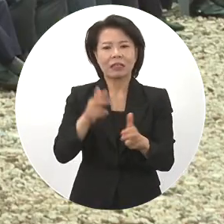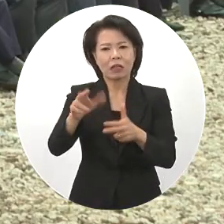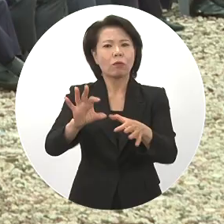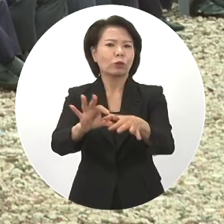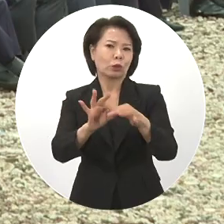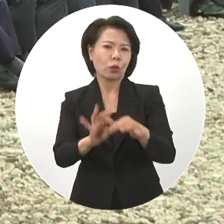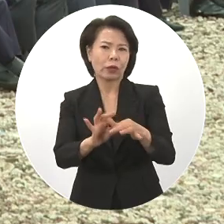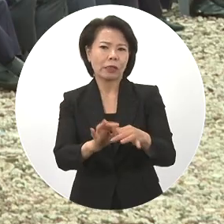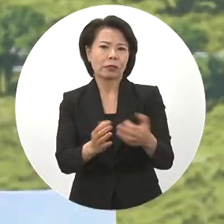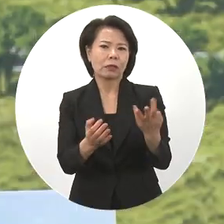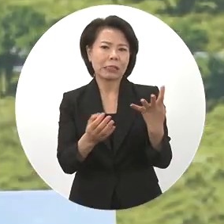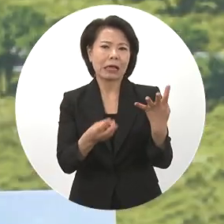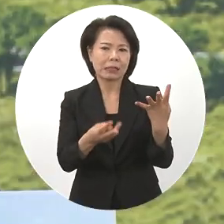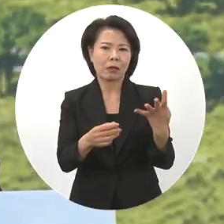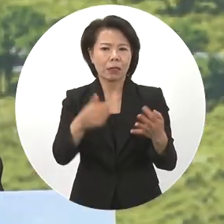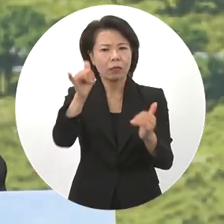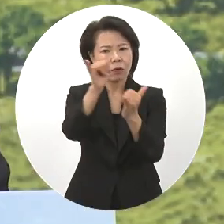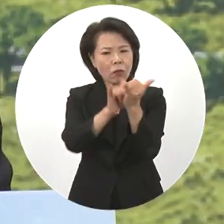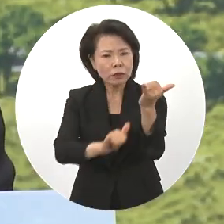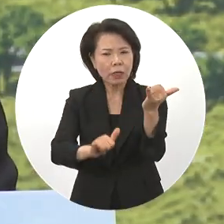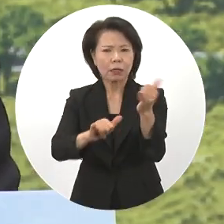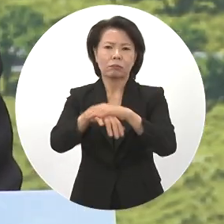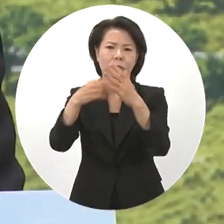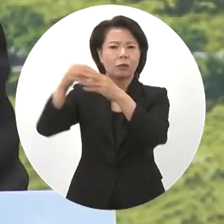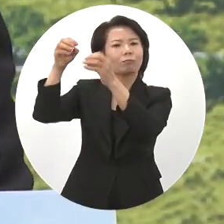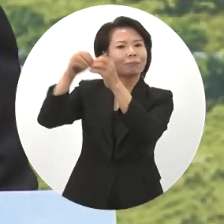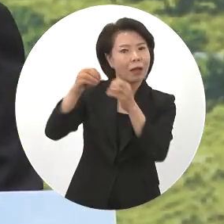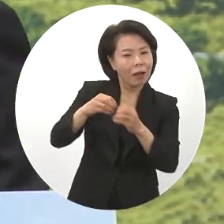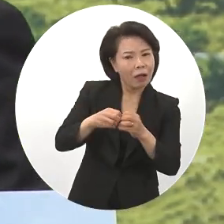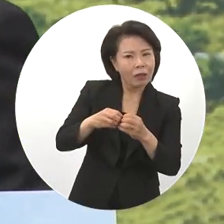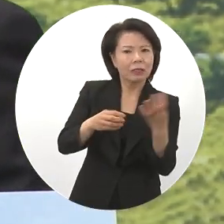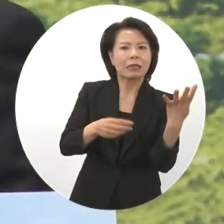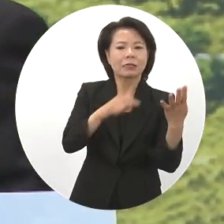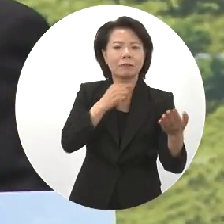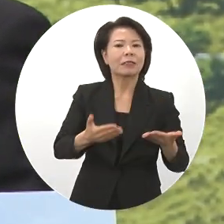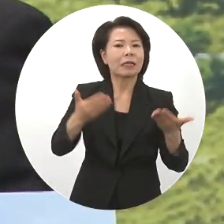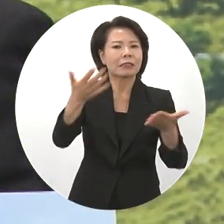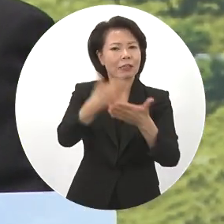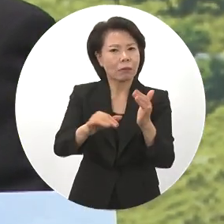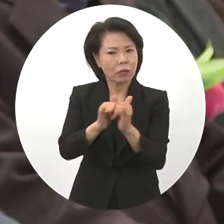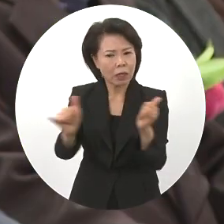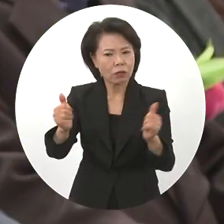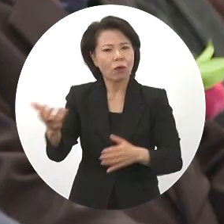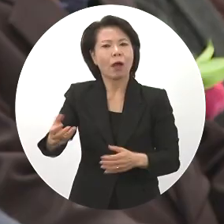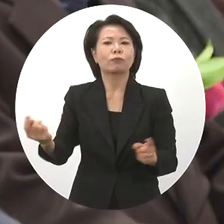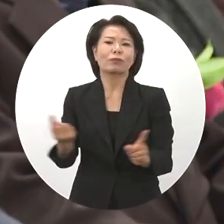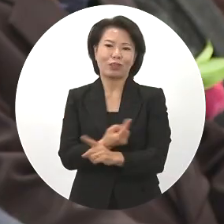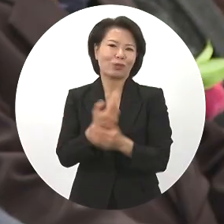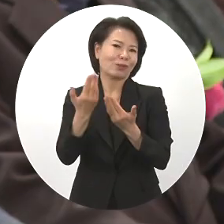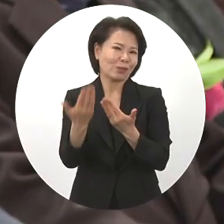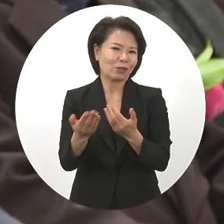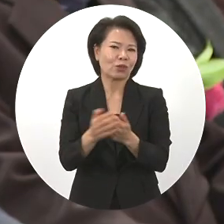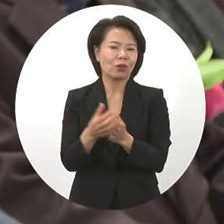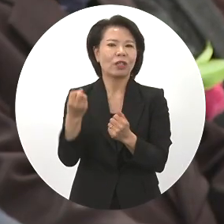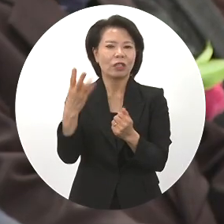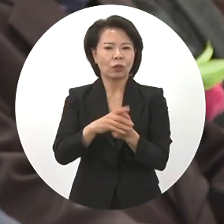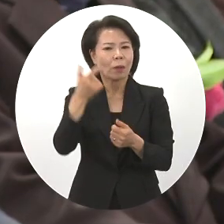이번 사업을 통해 제주 4.3의 역사적 의미를 계승하고 4.3 희생자와 유족들의 아픔을